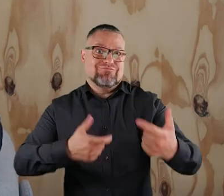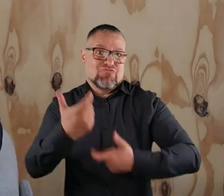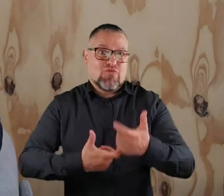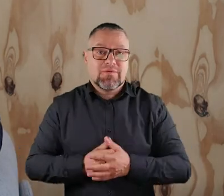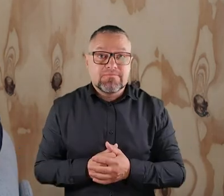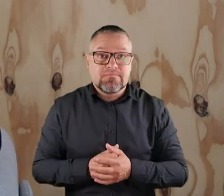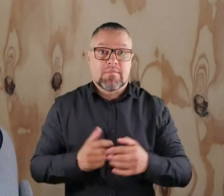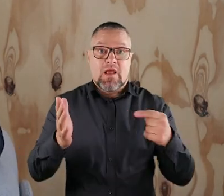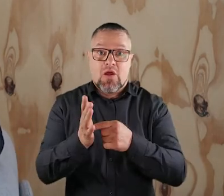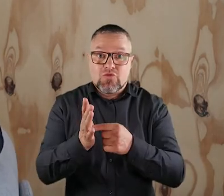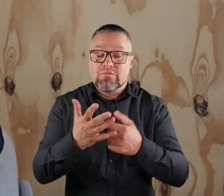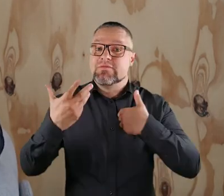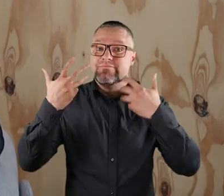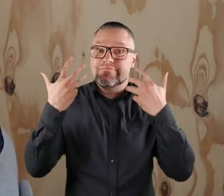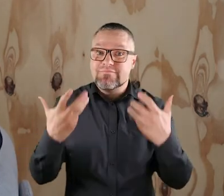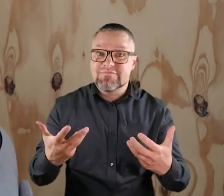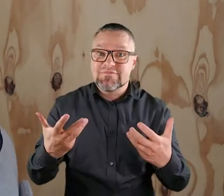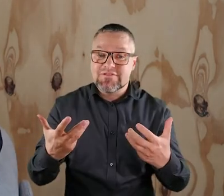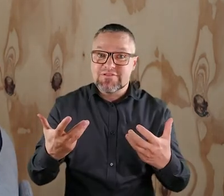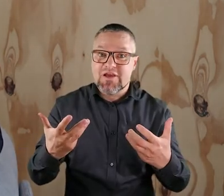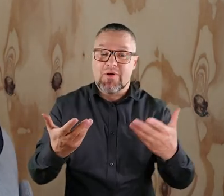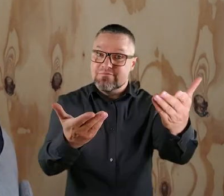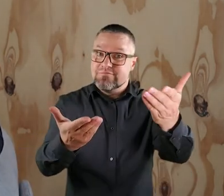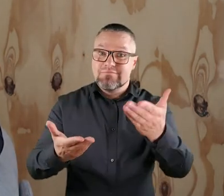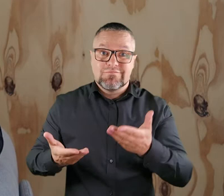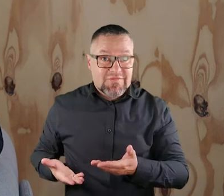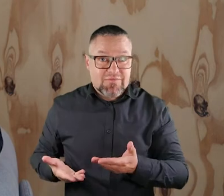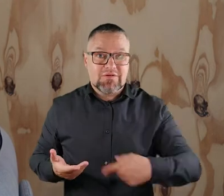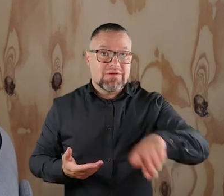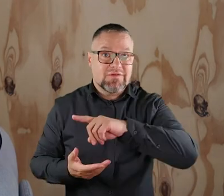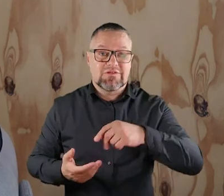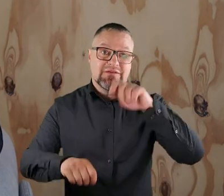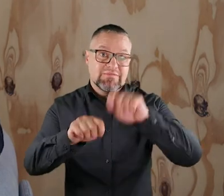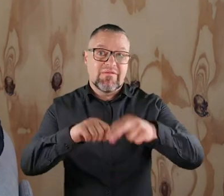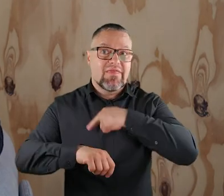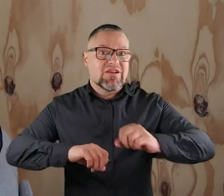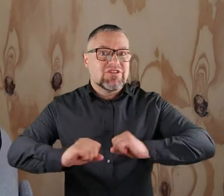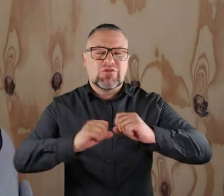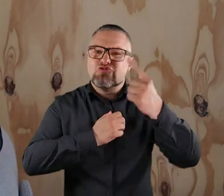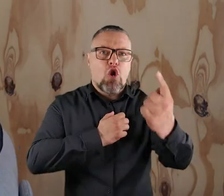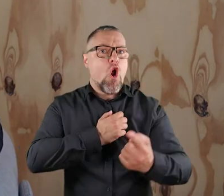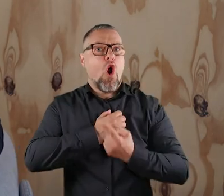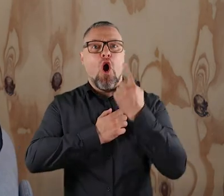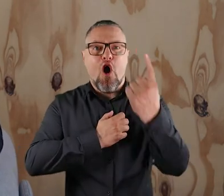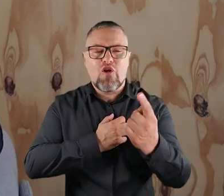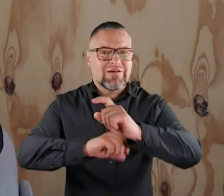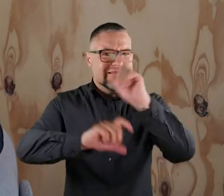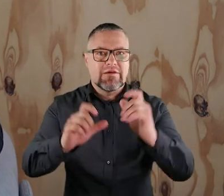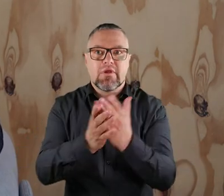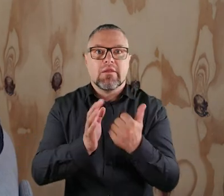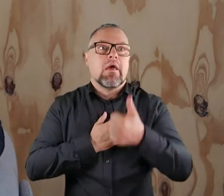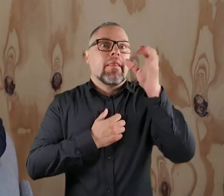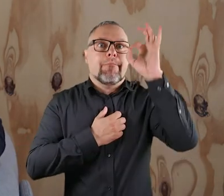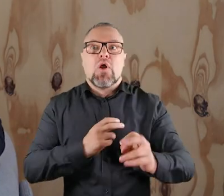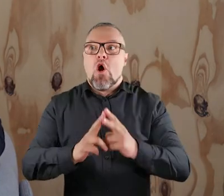się z nami. I w tym miejscu chciałabym Was także zaprosić do tego, abyście śledzili nasze działania przez cały rok, nie tylko w